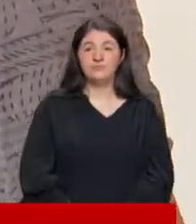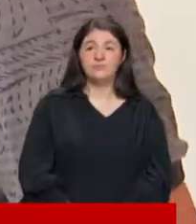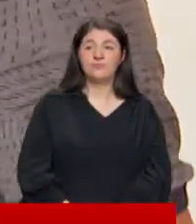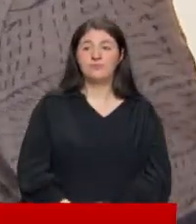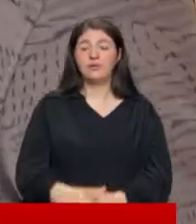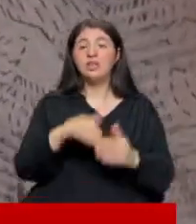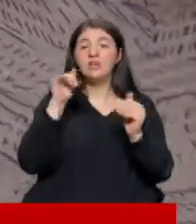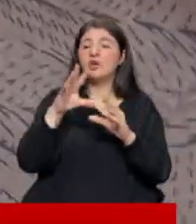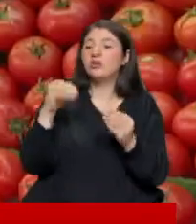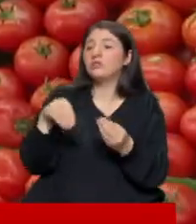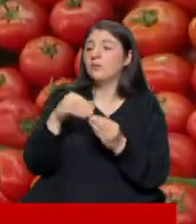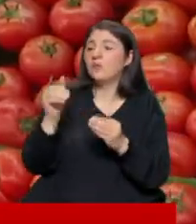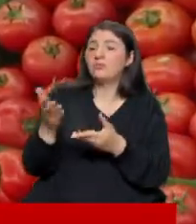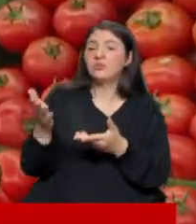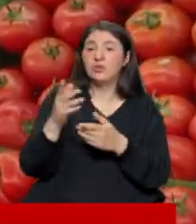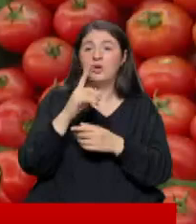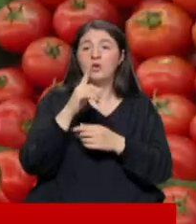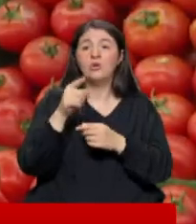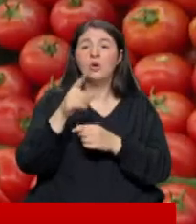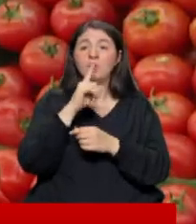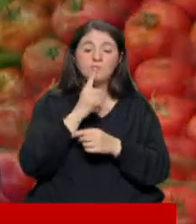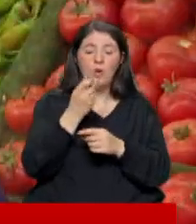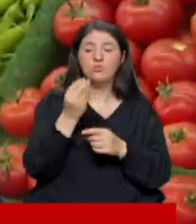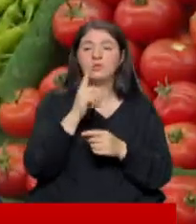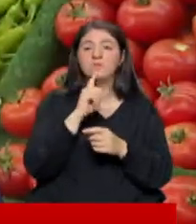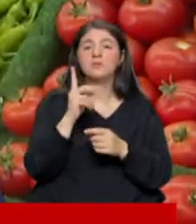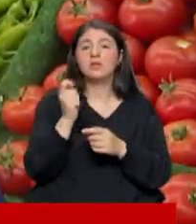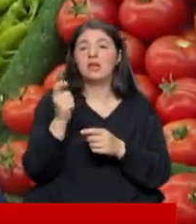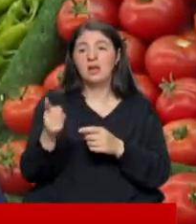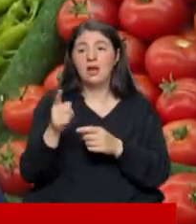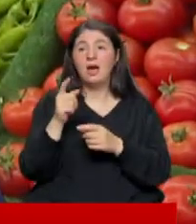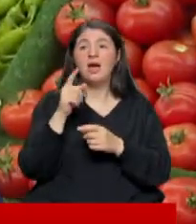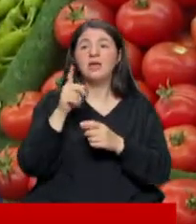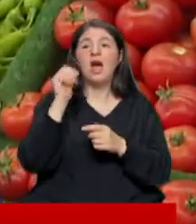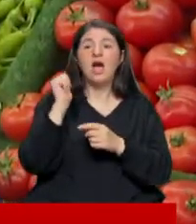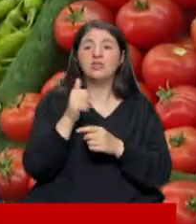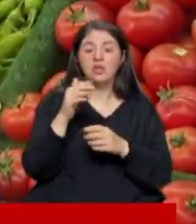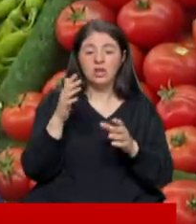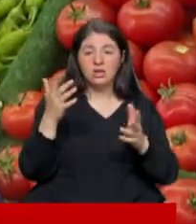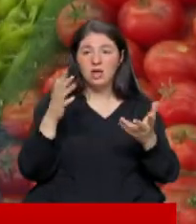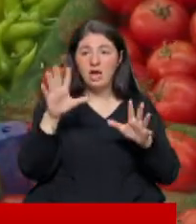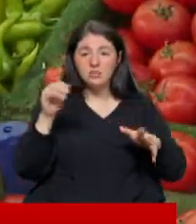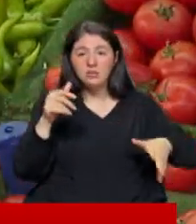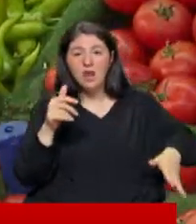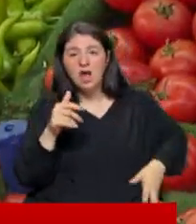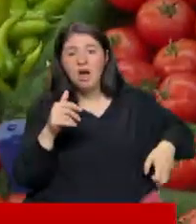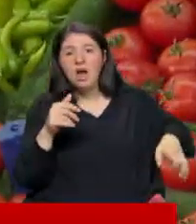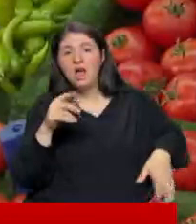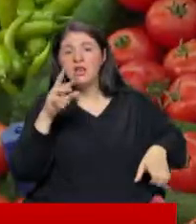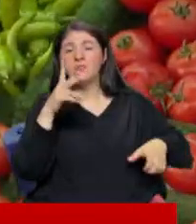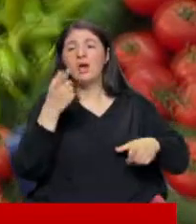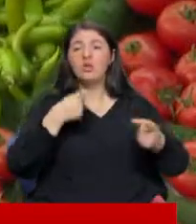gelmiş yani veya ceza mı gelmiş 100 liralık ürün oldu 120 lira devlet sağ olsun ergüneli cebimizde yani Zaten